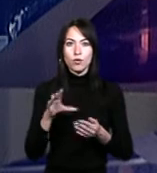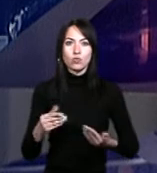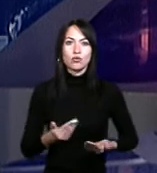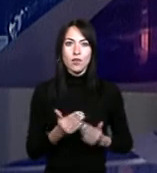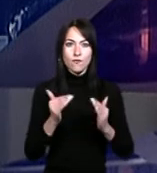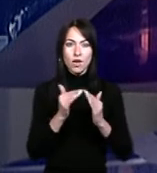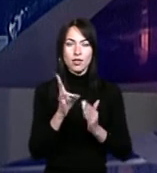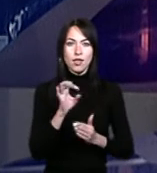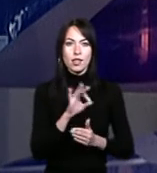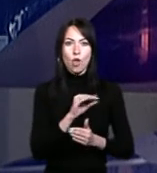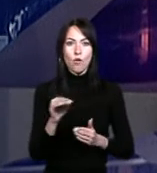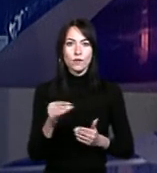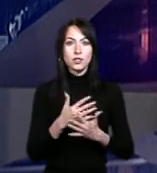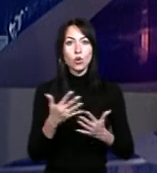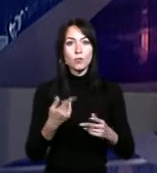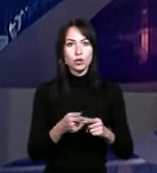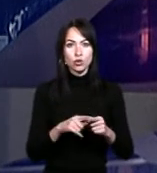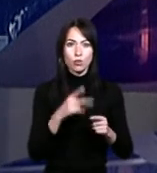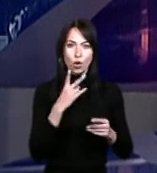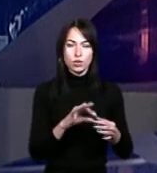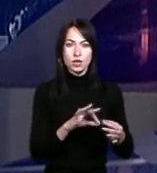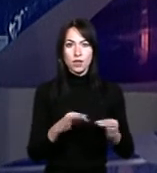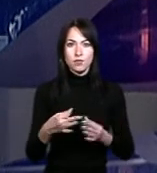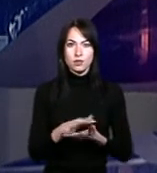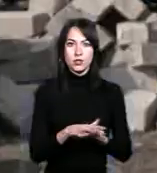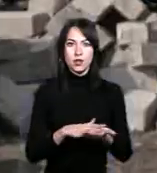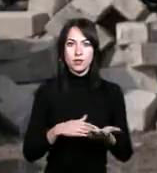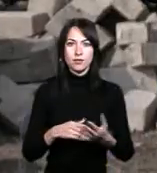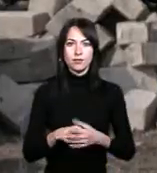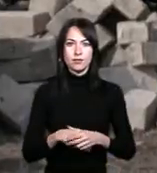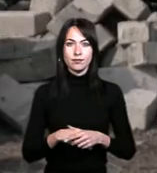хатах неофіційно. Більше про це Маргарита Дешкіна розповість.